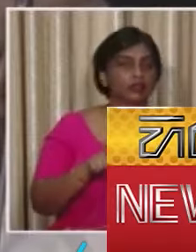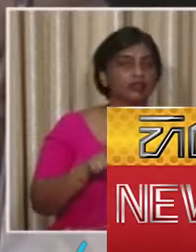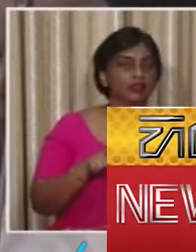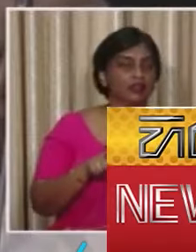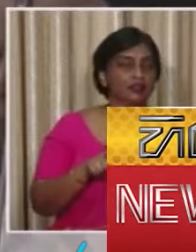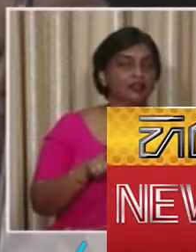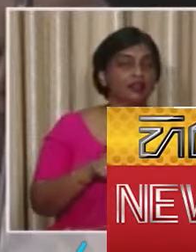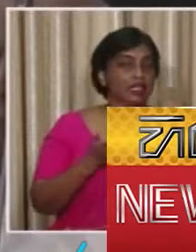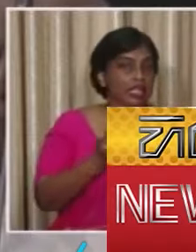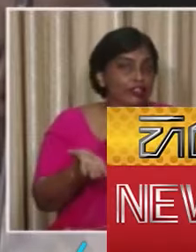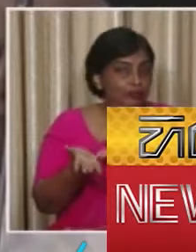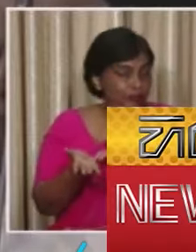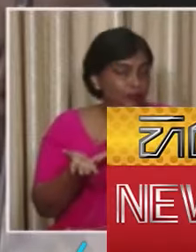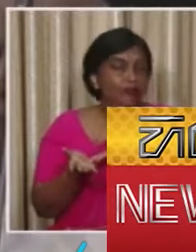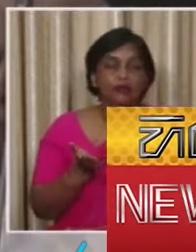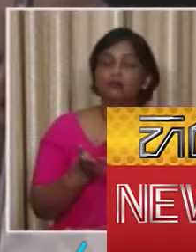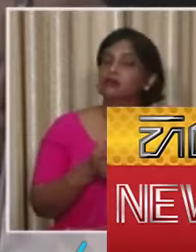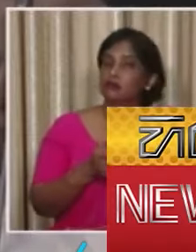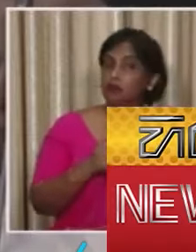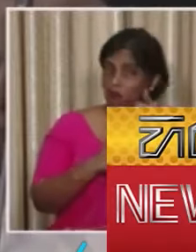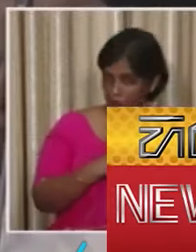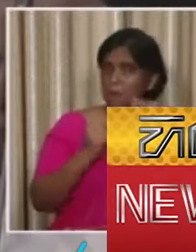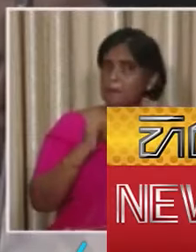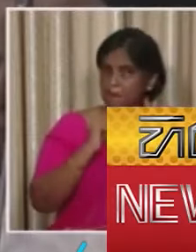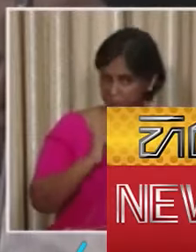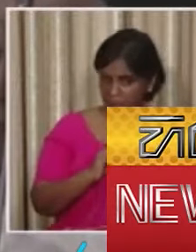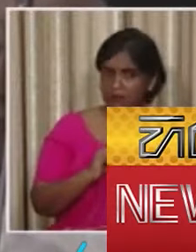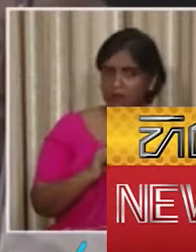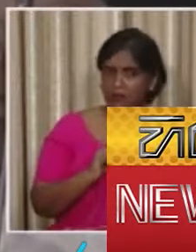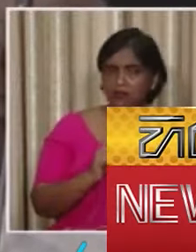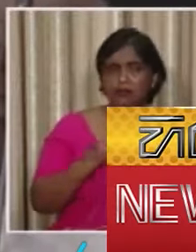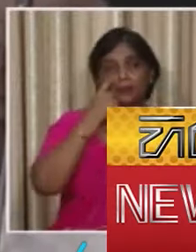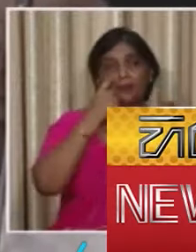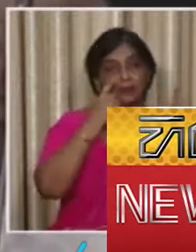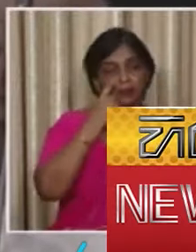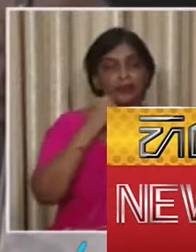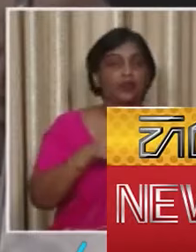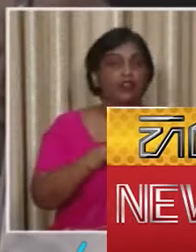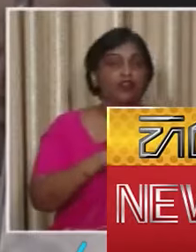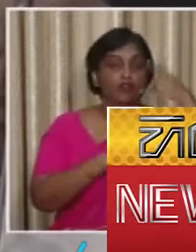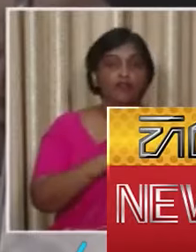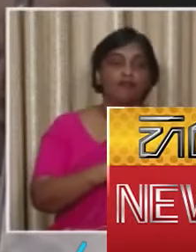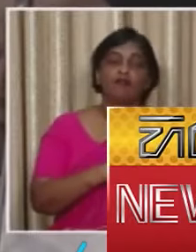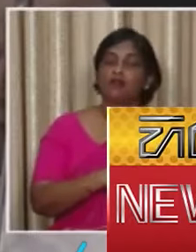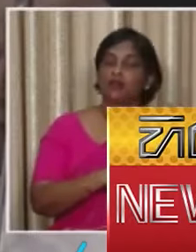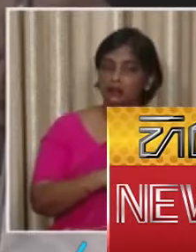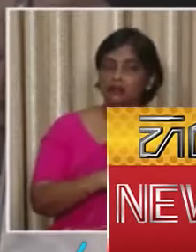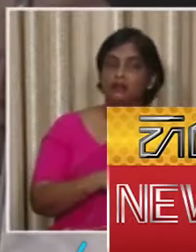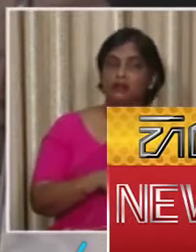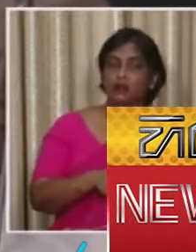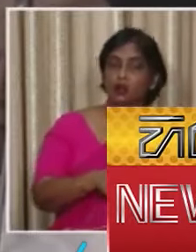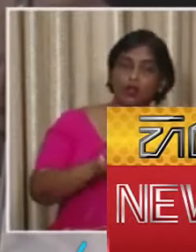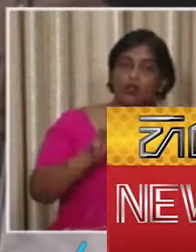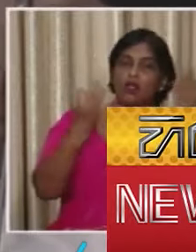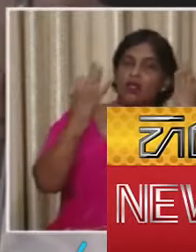ගිණුමේ අතිරික්කයක් ඇතිකර ගැනීම සුභාරංචියක්ද අසුභාරංචියක්ද? ගාලු මුවදොර පිට්ටනියටවත් ගුටි නොකා